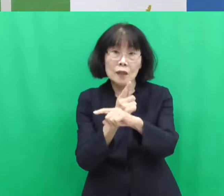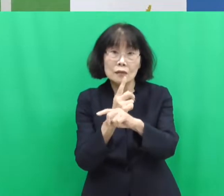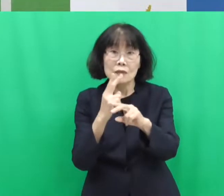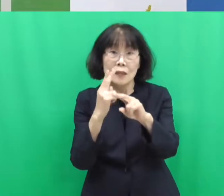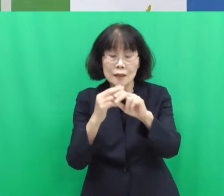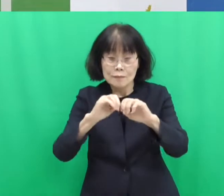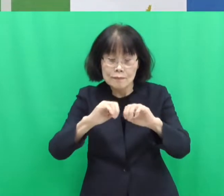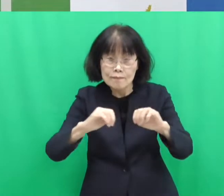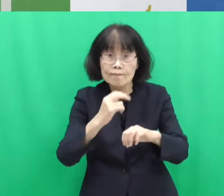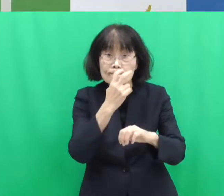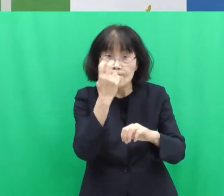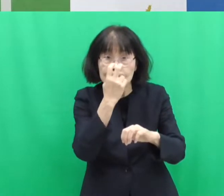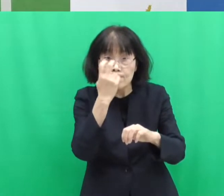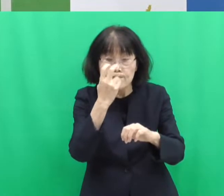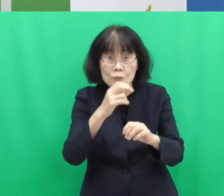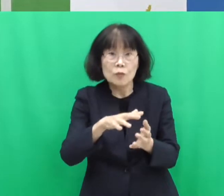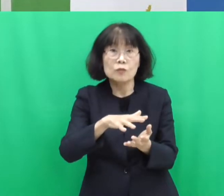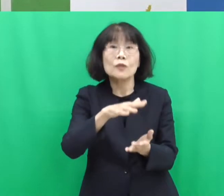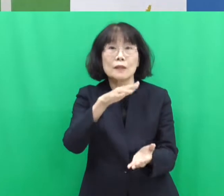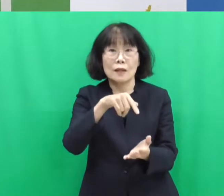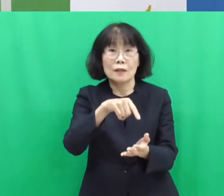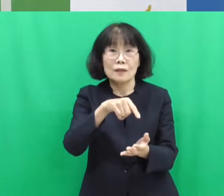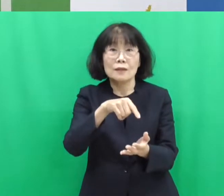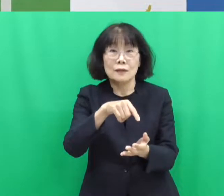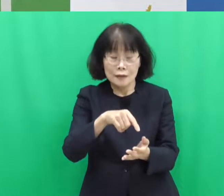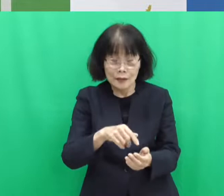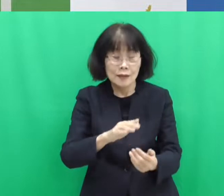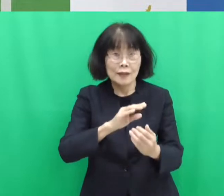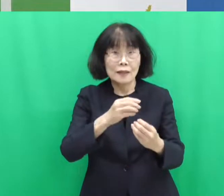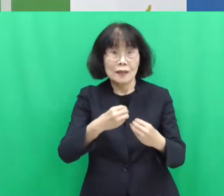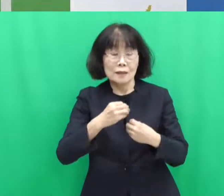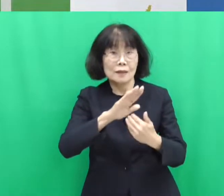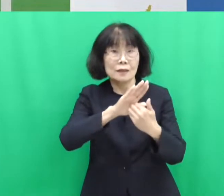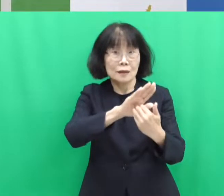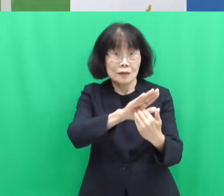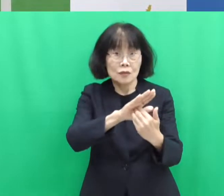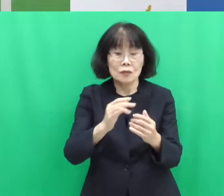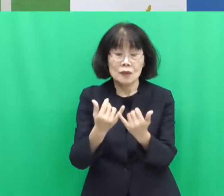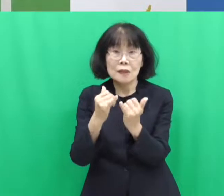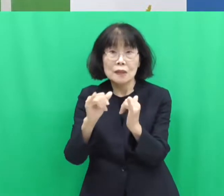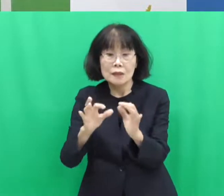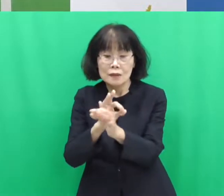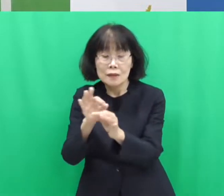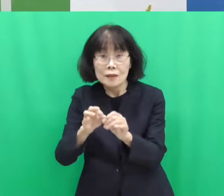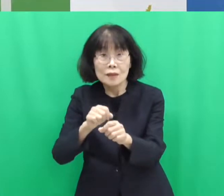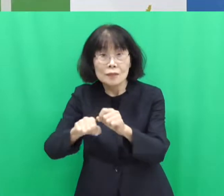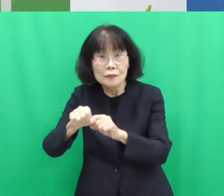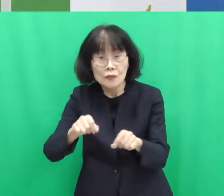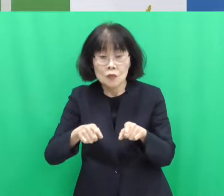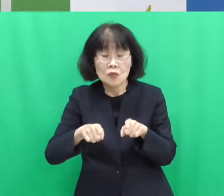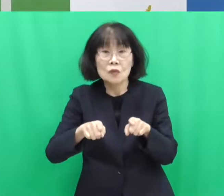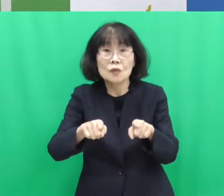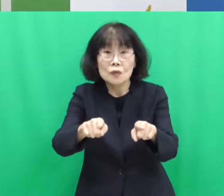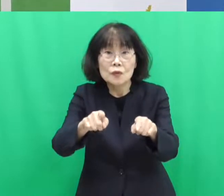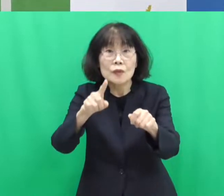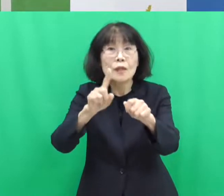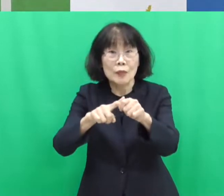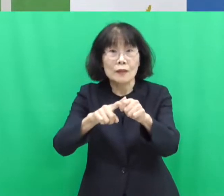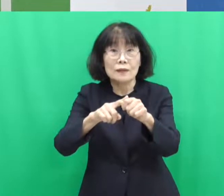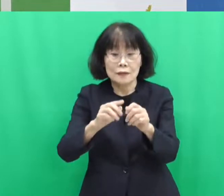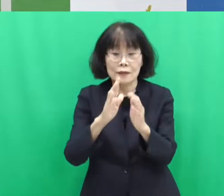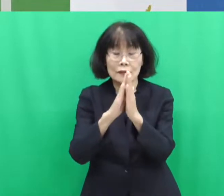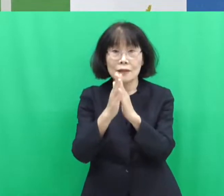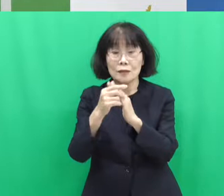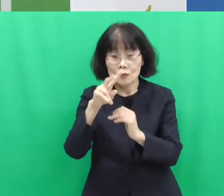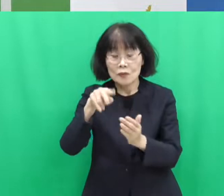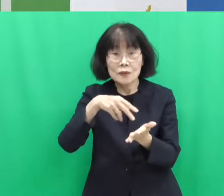が蓄積されてきたことなどを踏まえ、感染対策と社会経済活動の両立を図る観点から本件の認